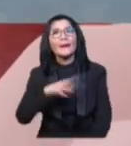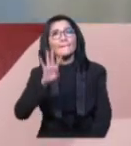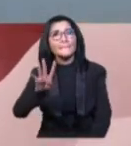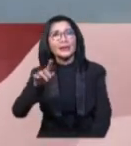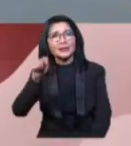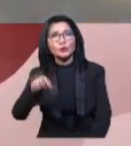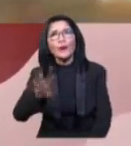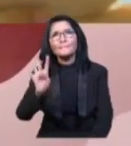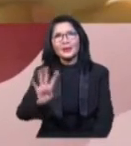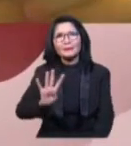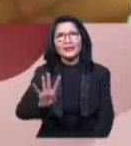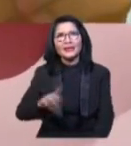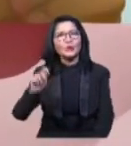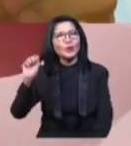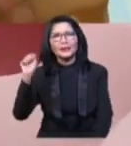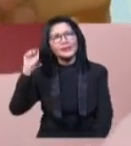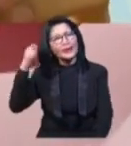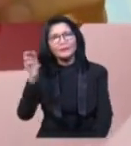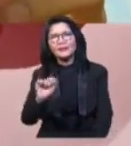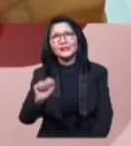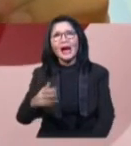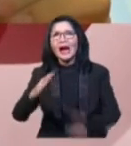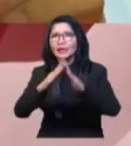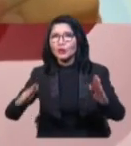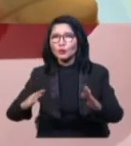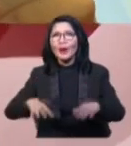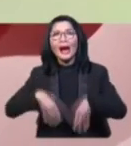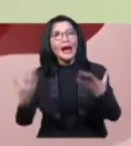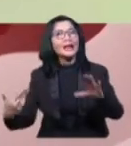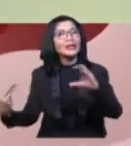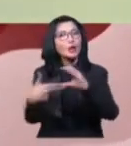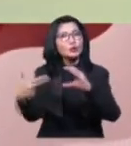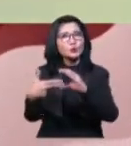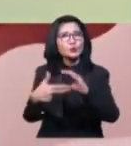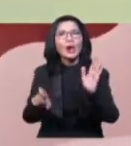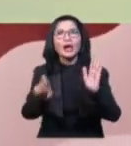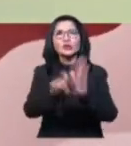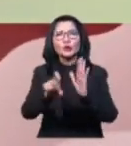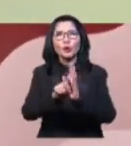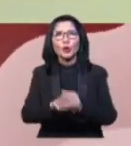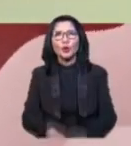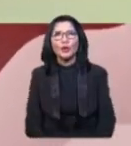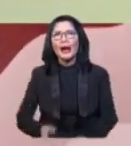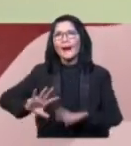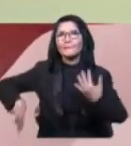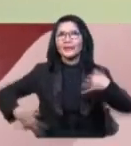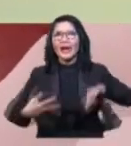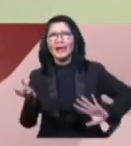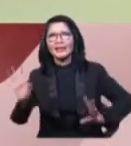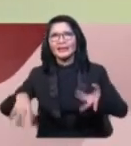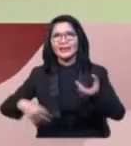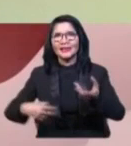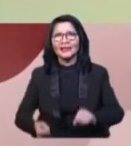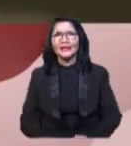Karena empat-empatnya nggak bisa dilakukan di rumah atau dari Zoom. Contoh, penari, koreografer,